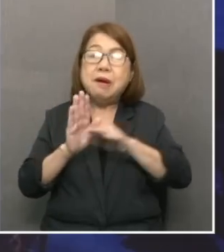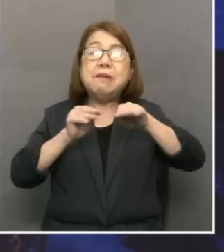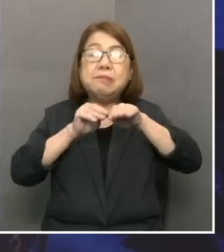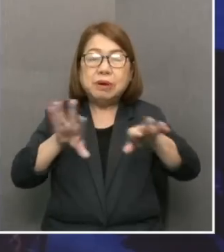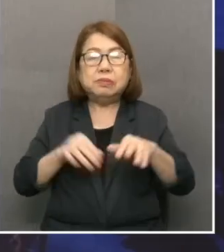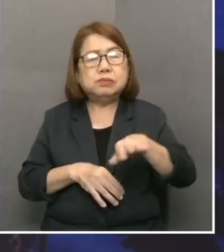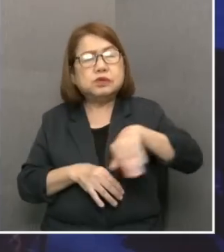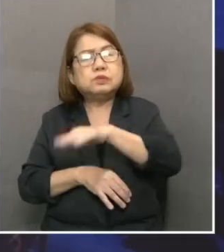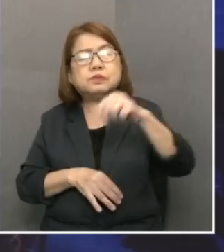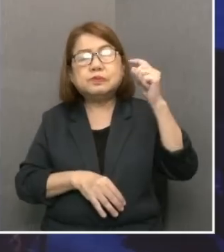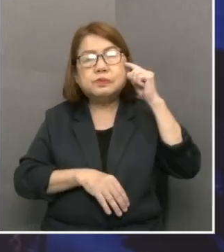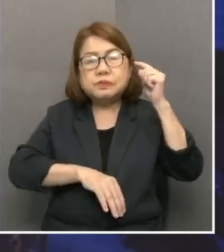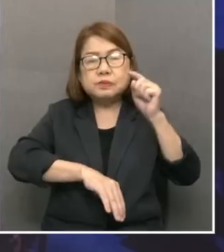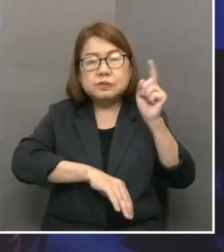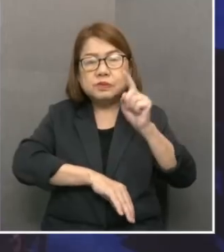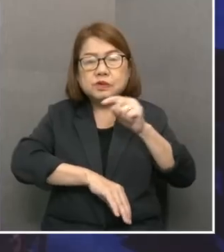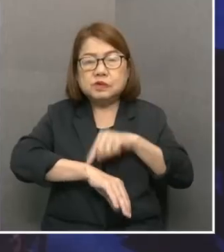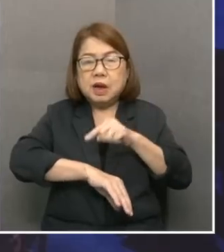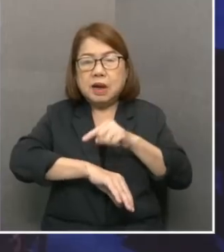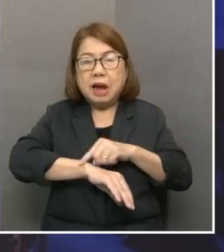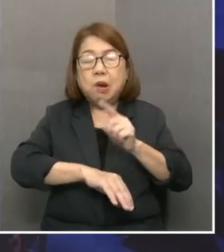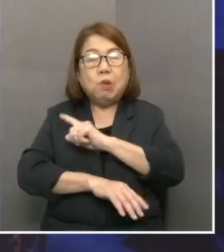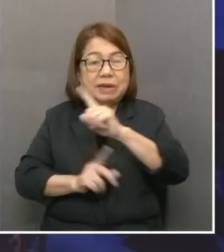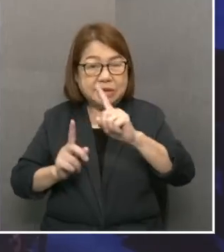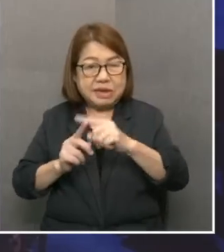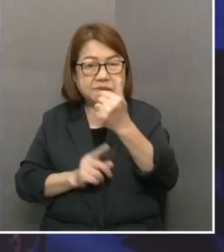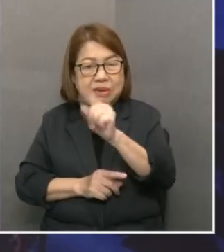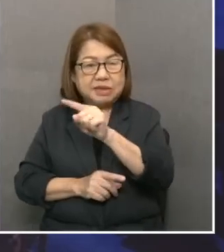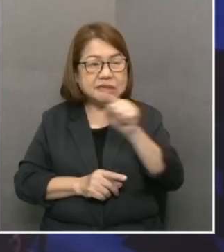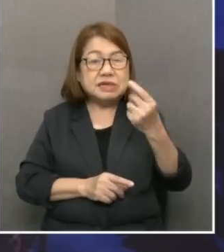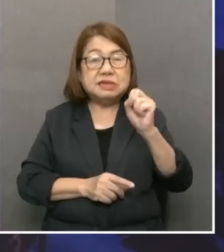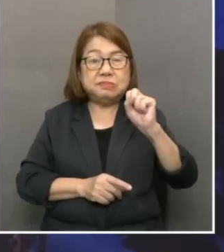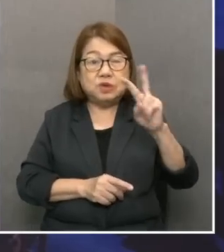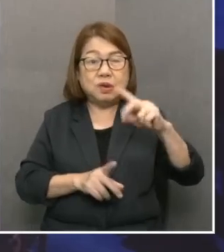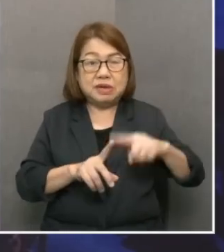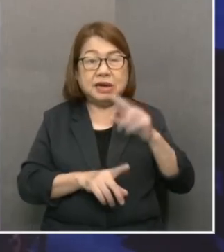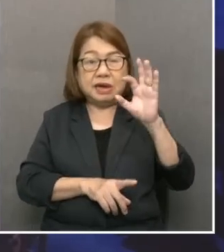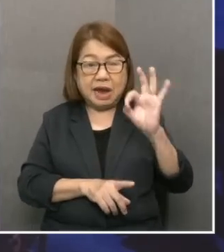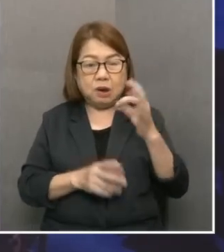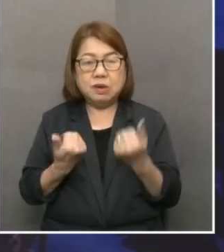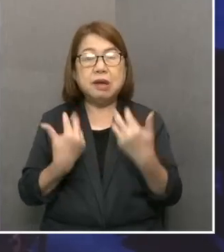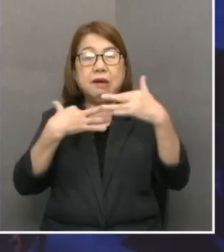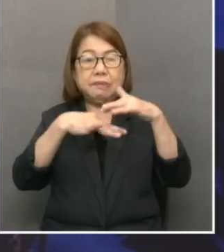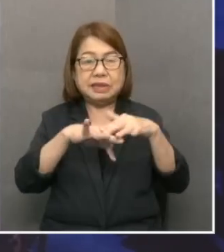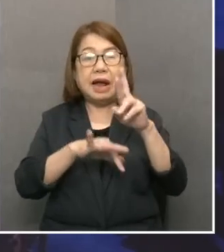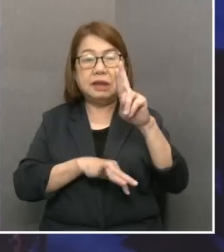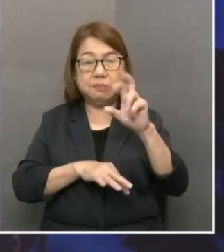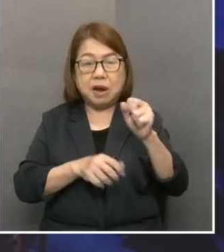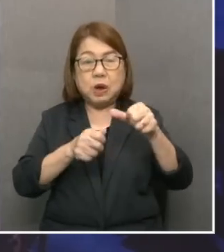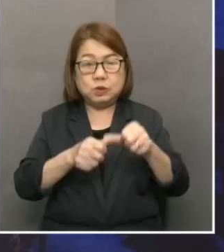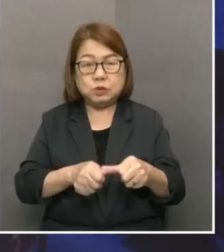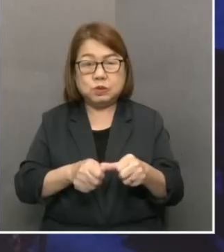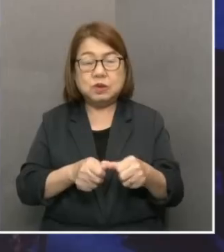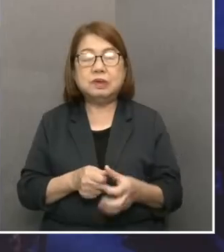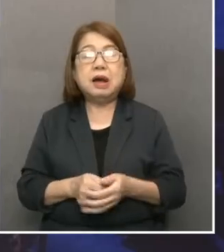เป็นการคาดการนะน่าจะเป็น 11ถึง 12กันยายนนี้นะคะตอนนี้อยู่ในขั้นตอนของการประสานกับรัฐสภาตามกำหนดการที่คาด